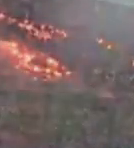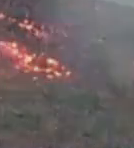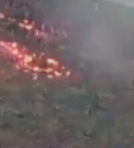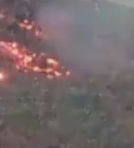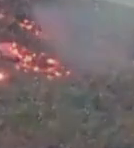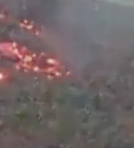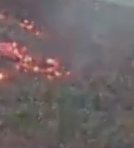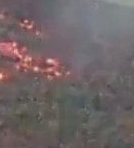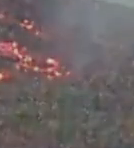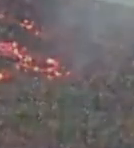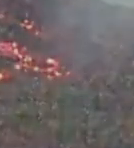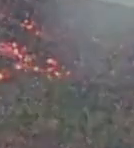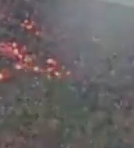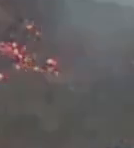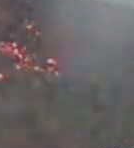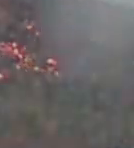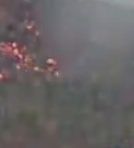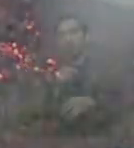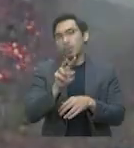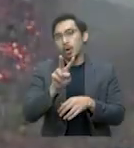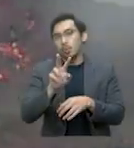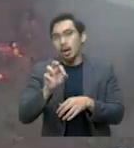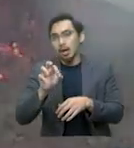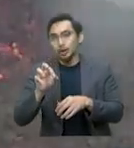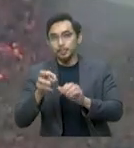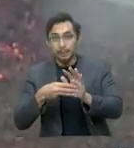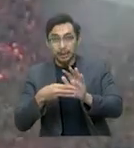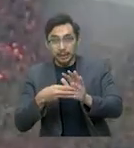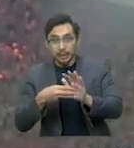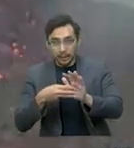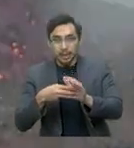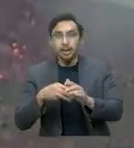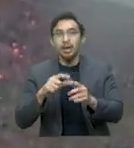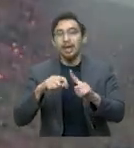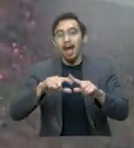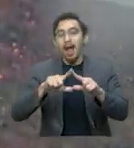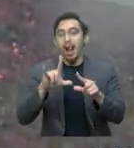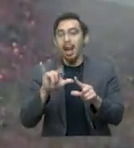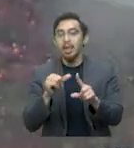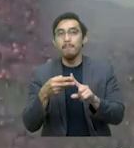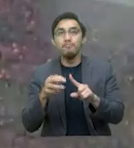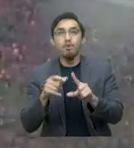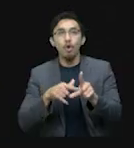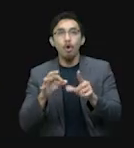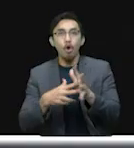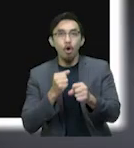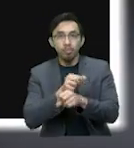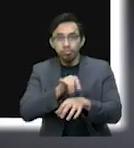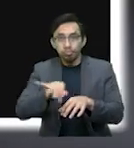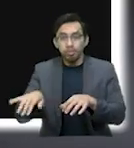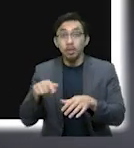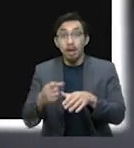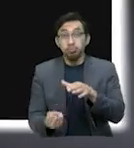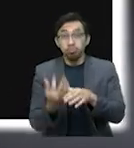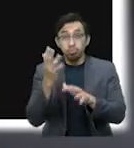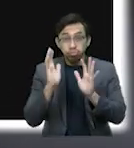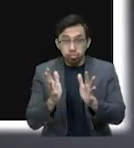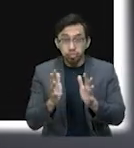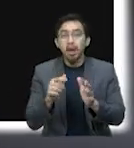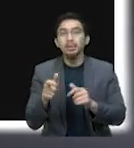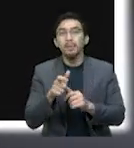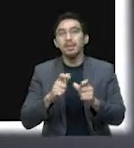sejauh 1200 m mengarah ke kalioyong Pasa luncuran awan panas sejumlah daerah di kecamatan